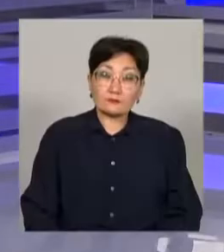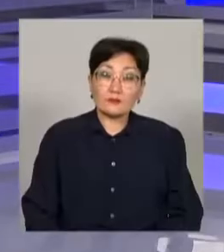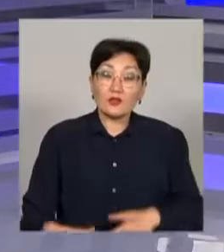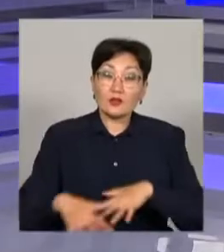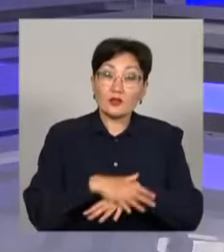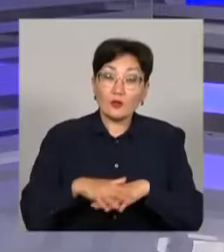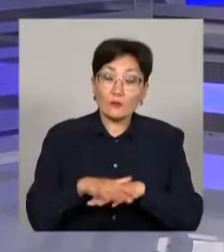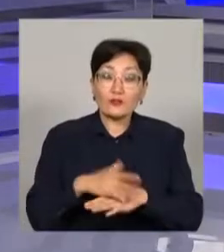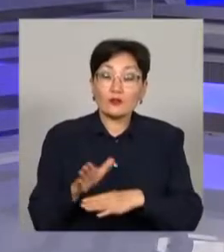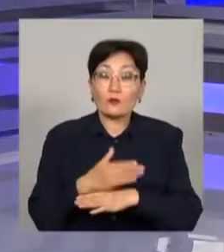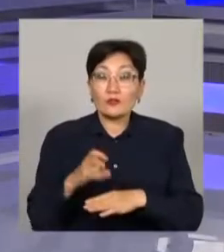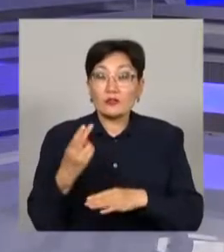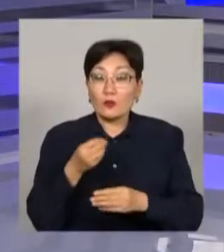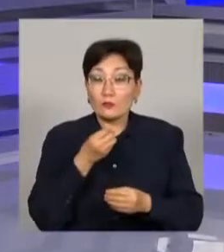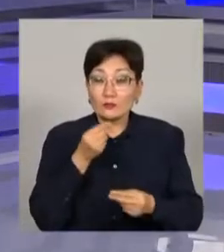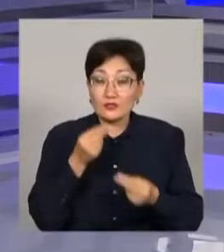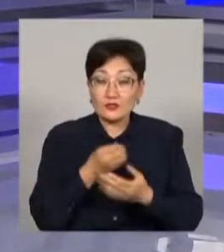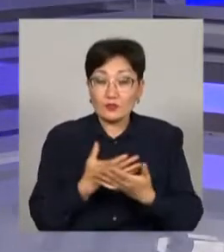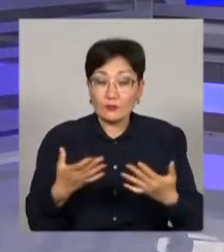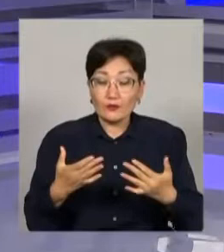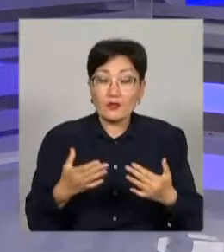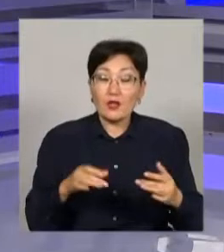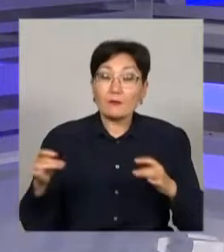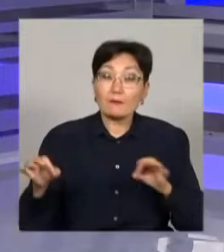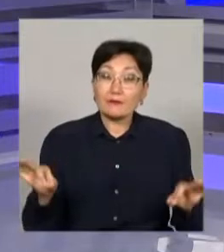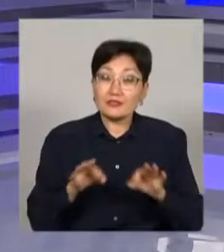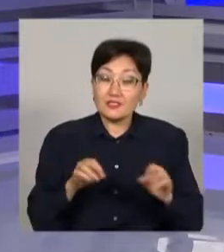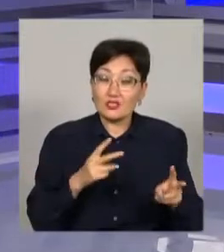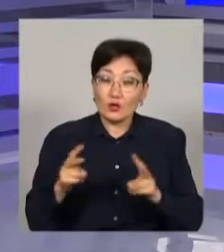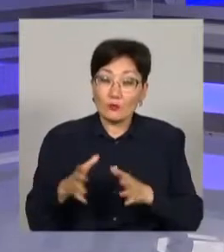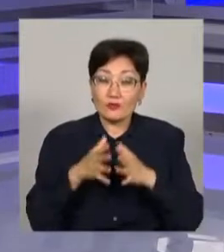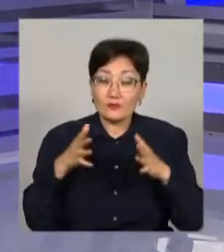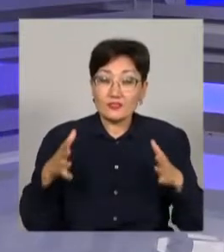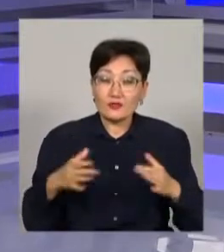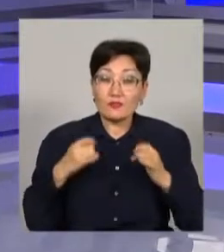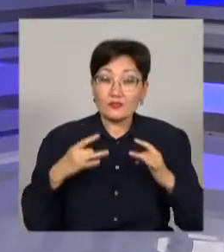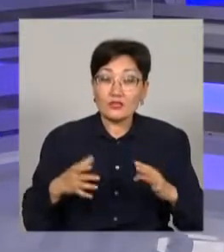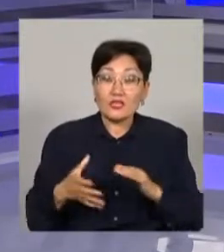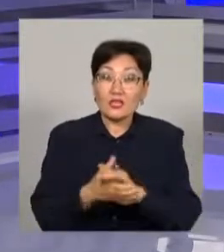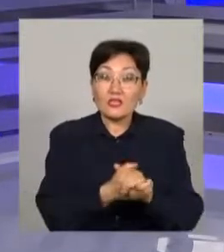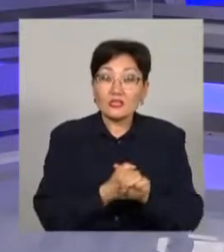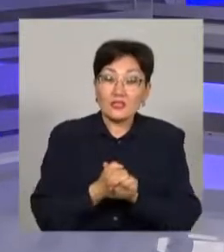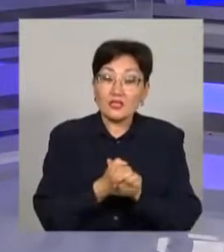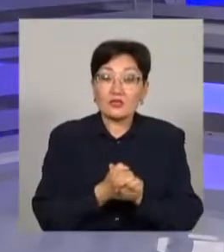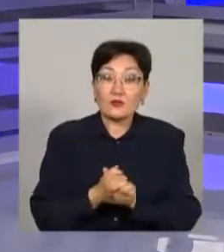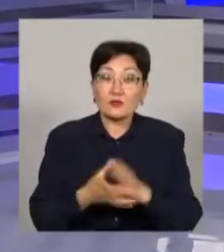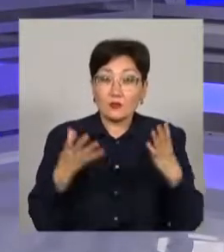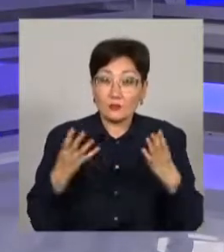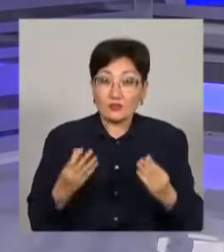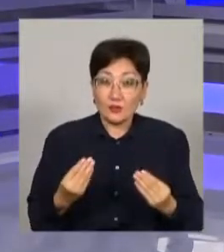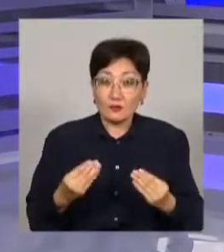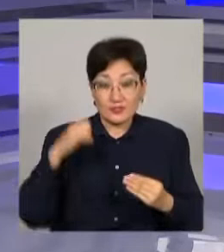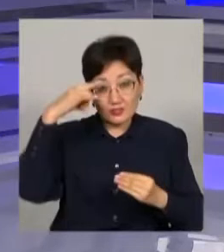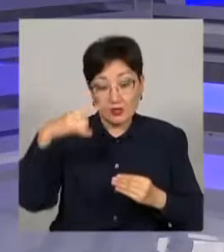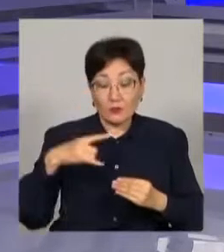Народные гуляния, национальные угощения, песни и танцы. В Алматы с большим размахом отметили День единства народа Казахстана. На